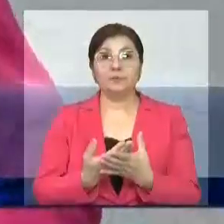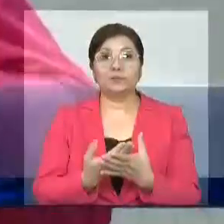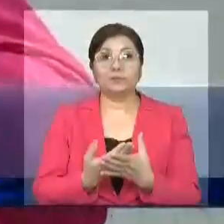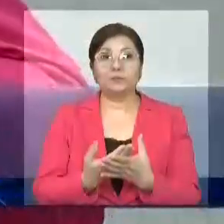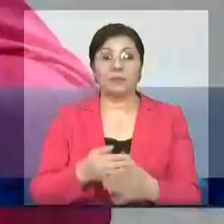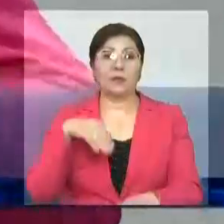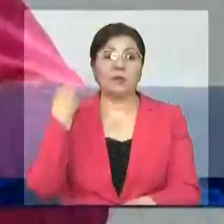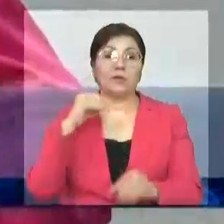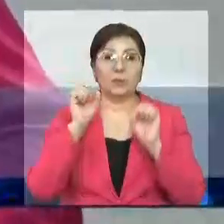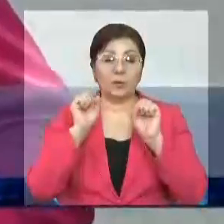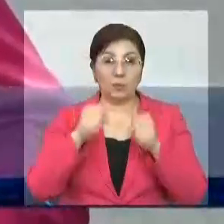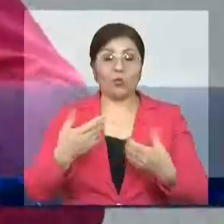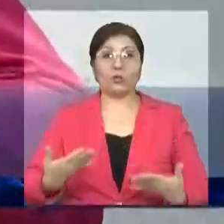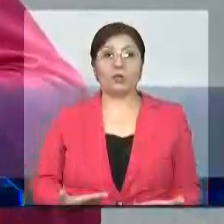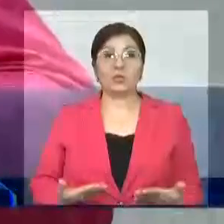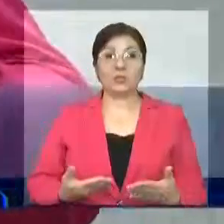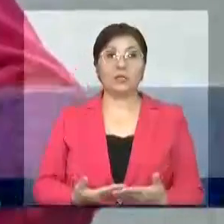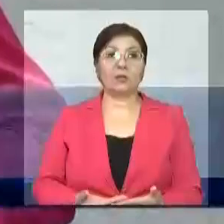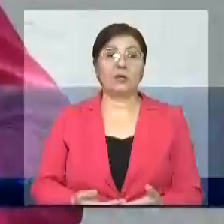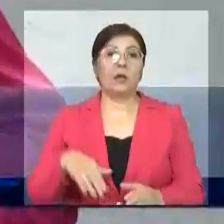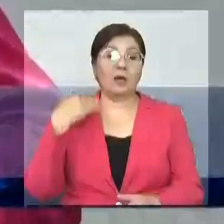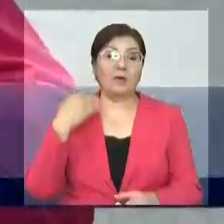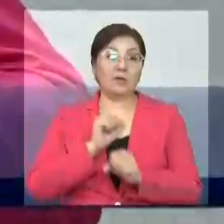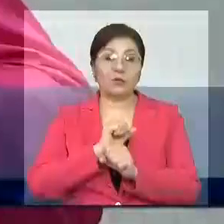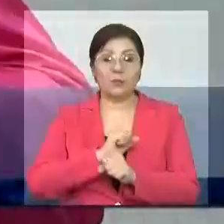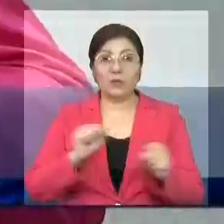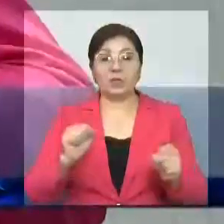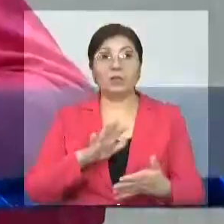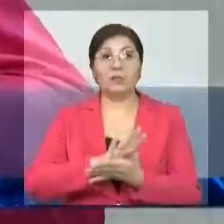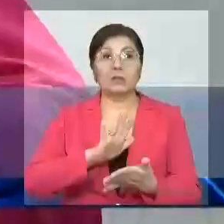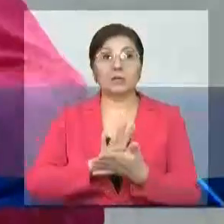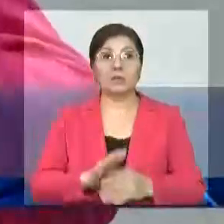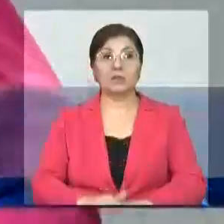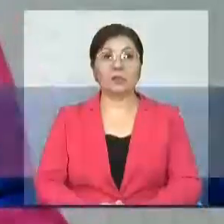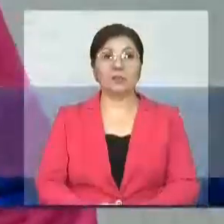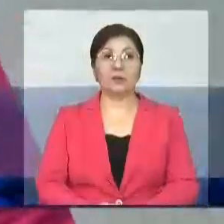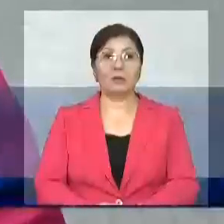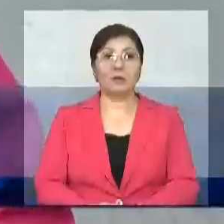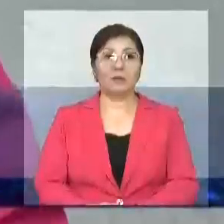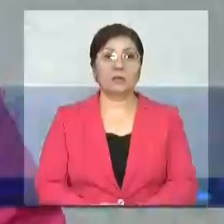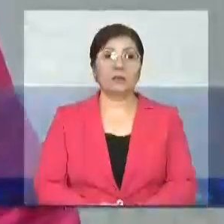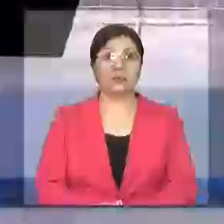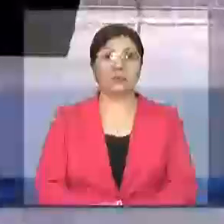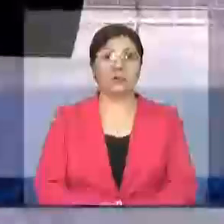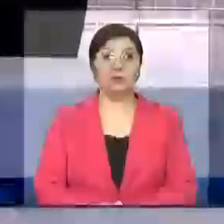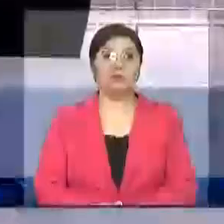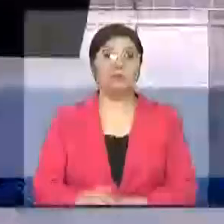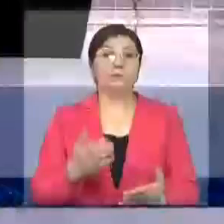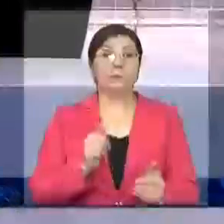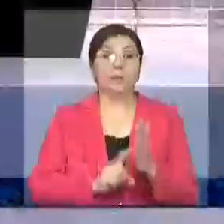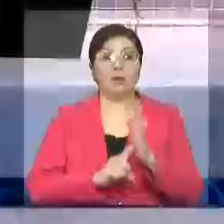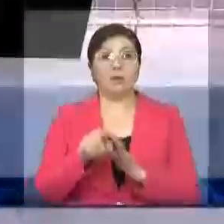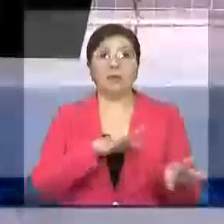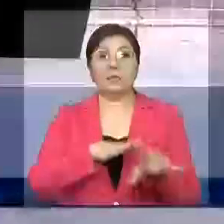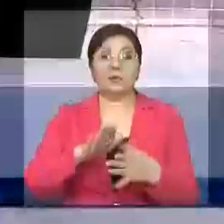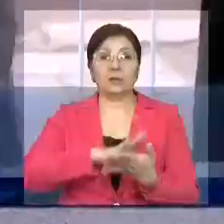В Актюбе можно жить, в Актюбе нельзя сорить. Вот такое кредо должно быть у всех. Отметим, с начала акции